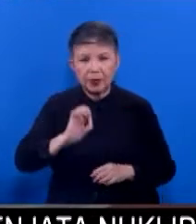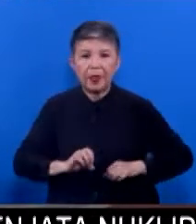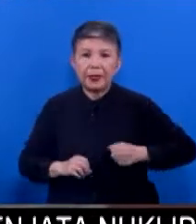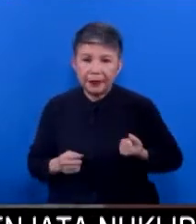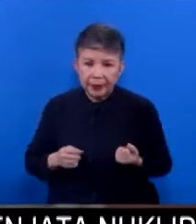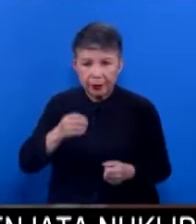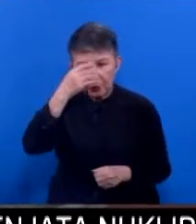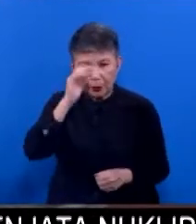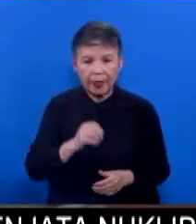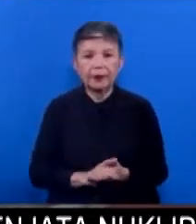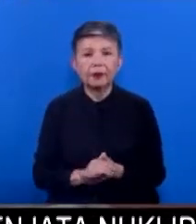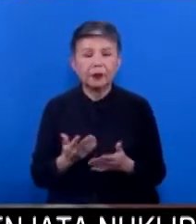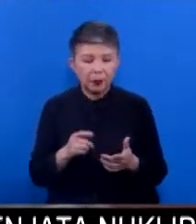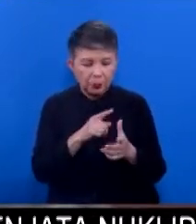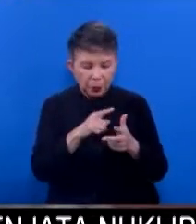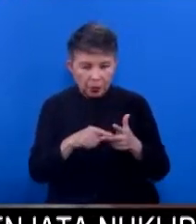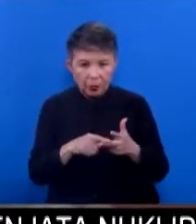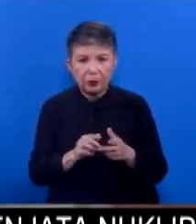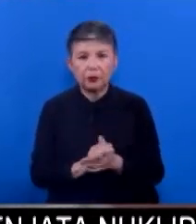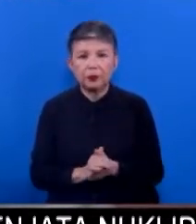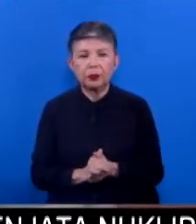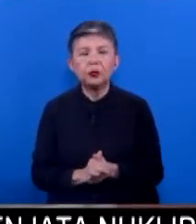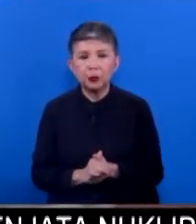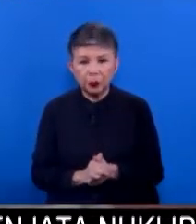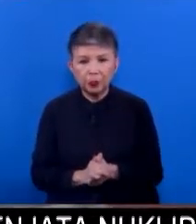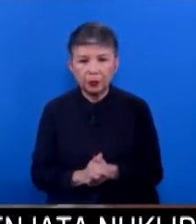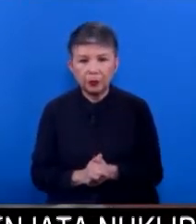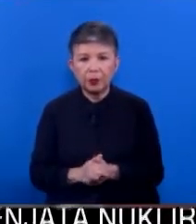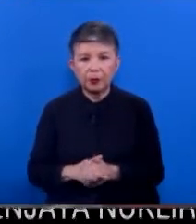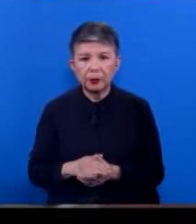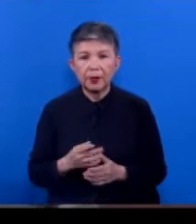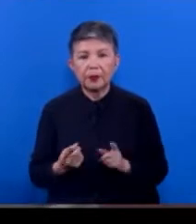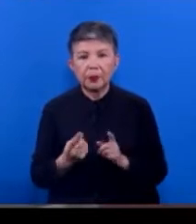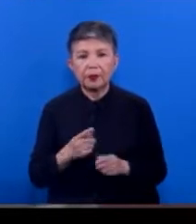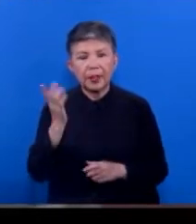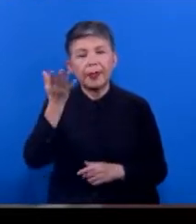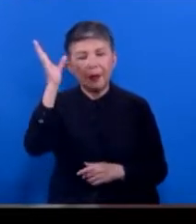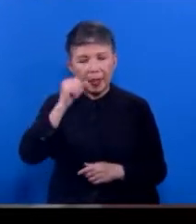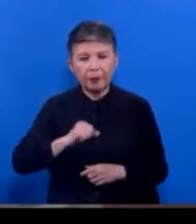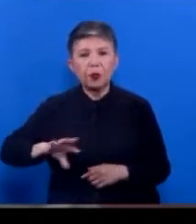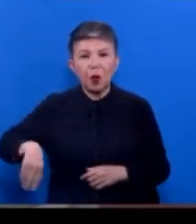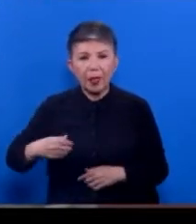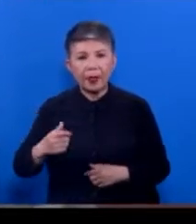ke Kapolsek Tolimambot. Secara pribadi tadi malam sudah